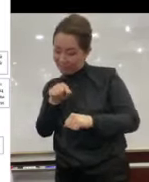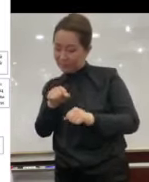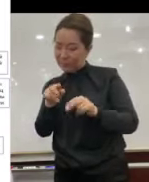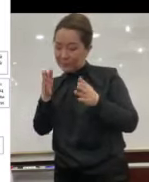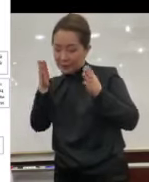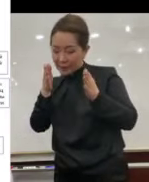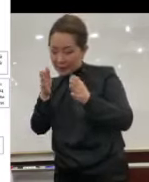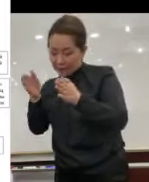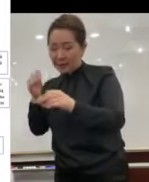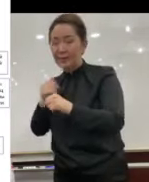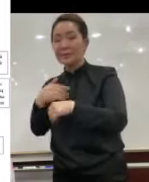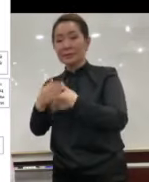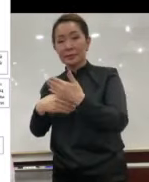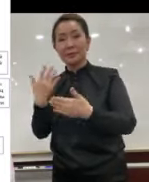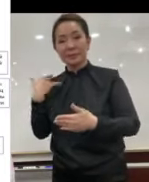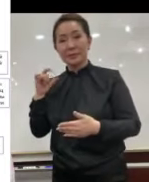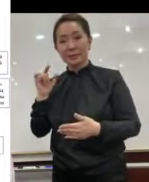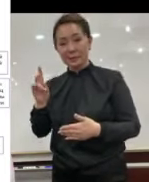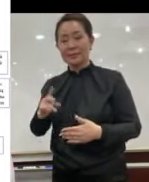чиглүүлж явсан байгаа.